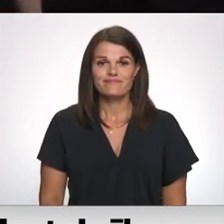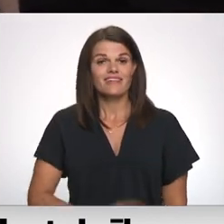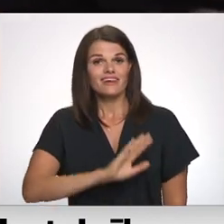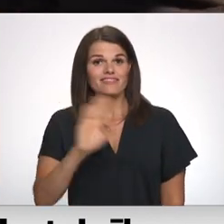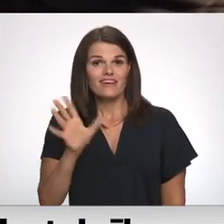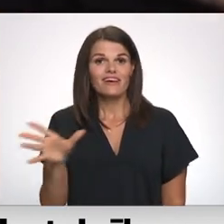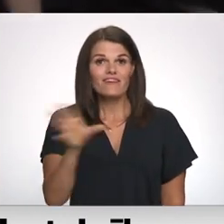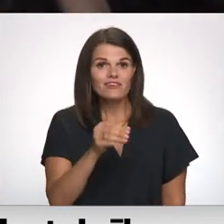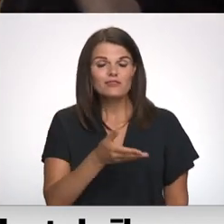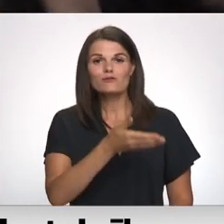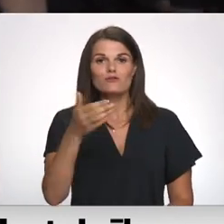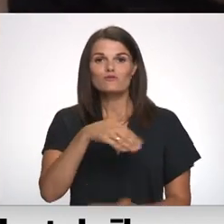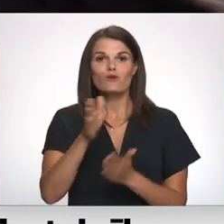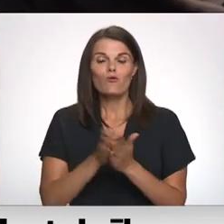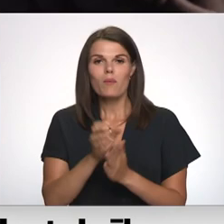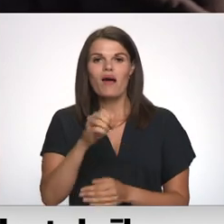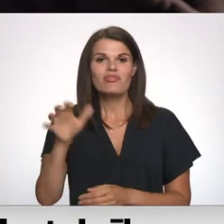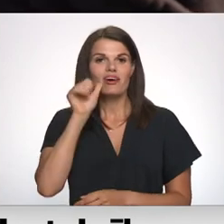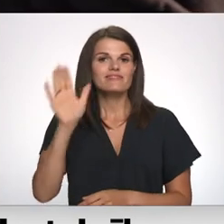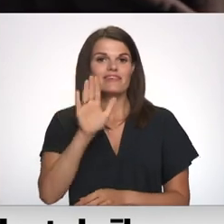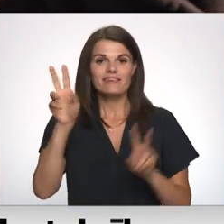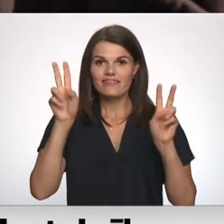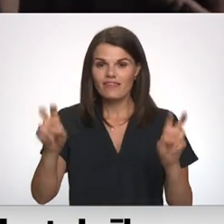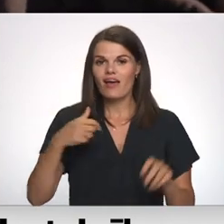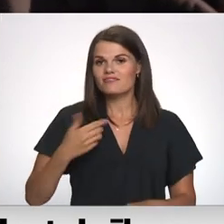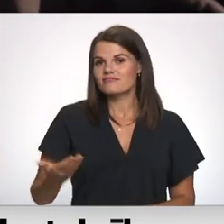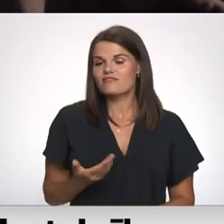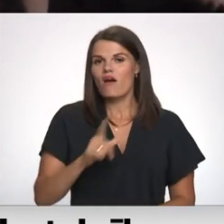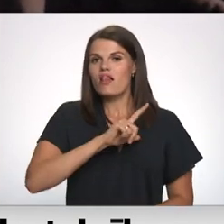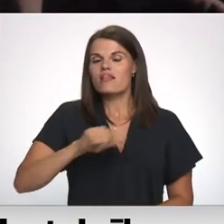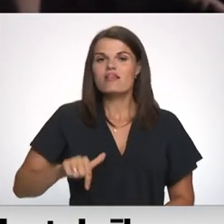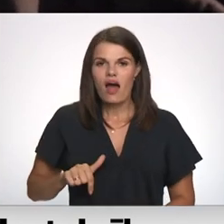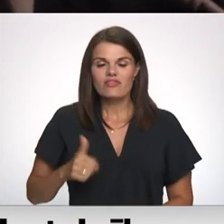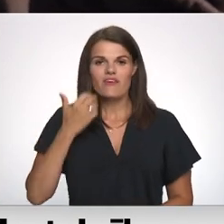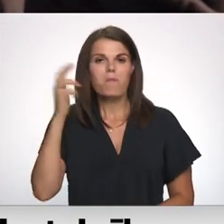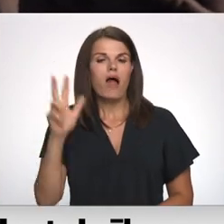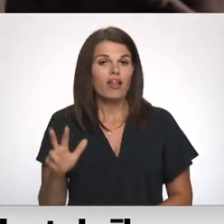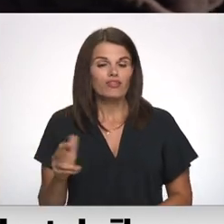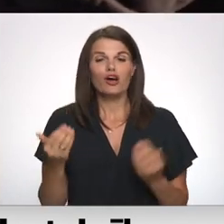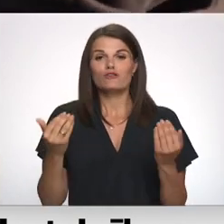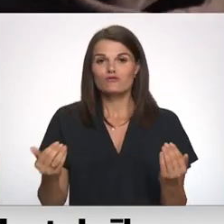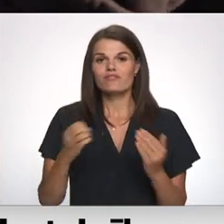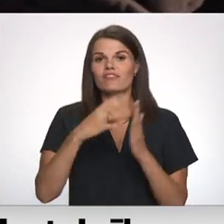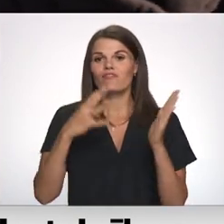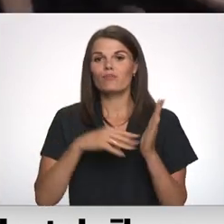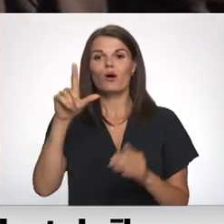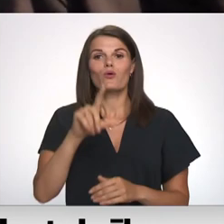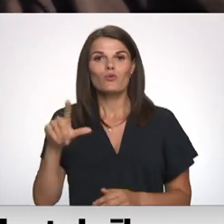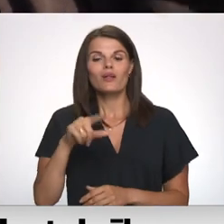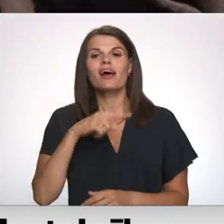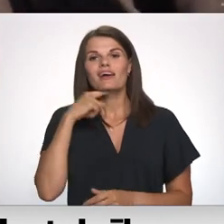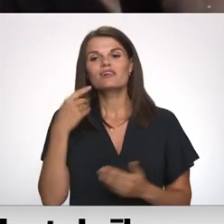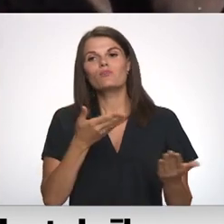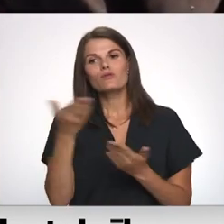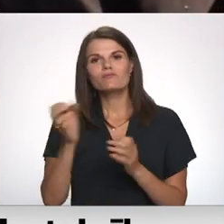Sveiki visiem! Ar jums kopā kanāls Dārza ikdiena. Es dzīvoju Latvijas austrumos, Baltijā. Šodien ir 19. jūlijs, un es ar jums